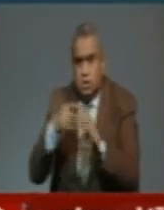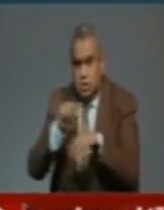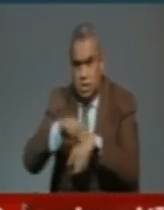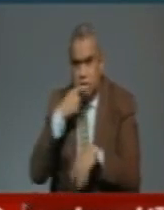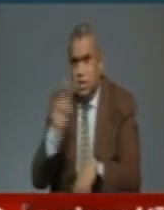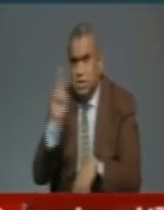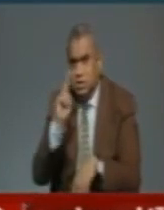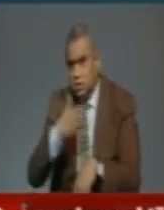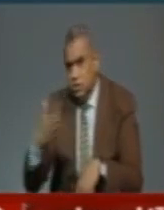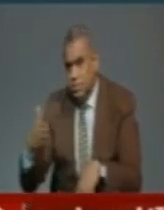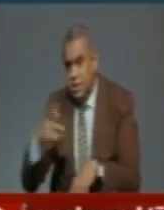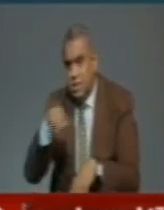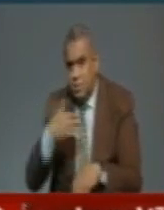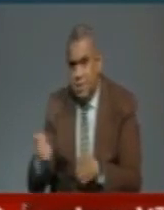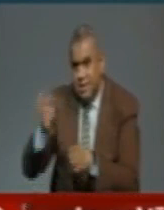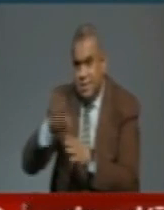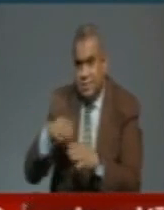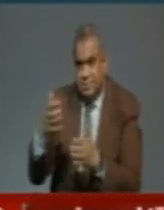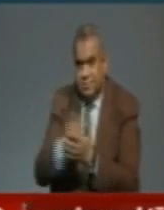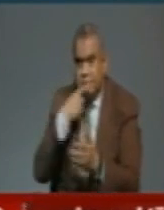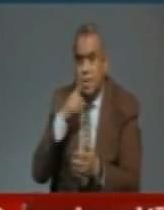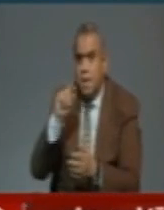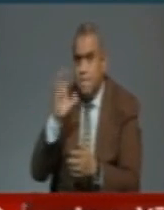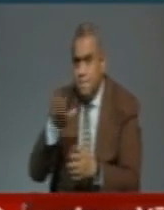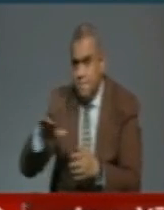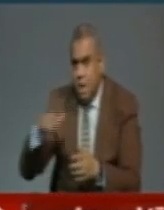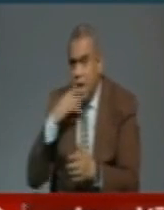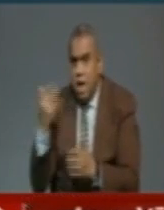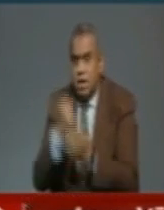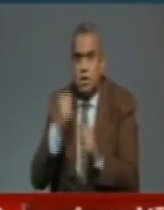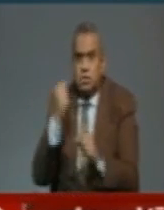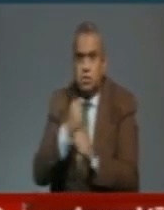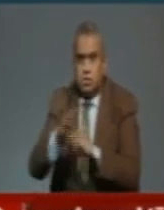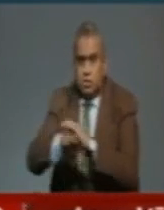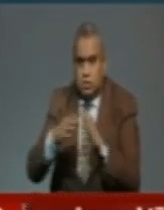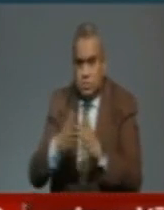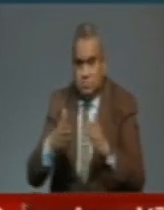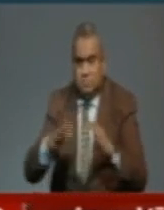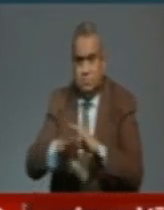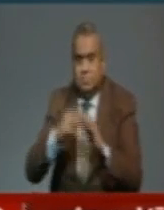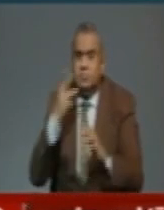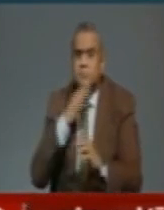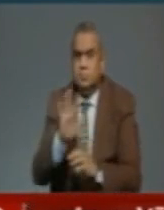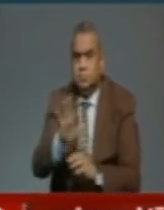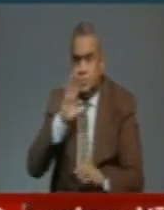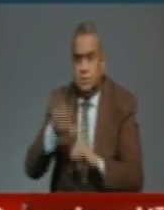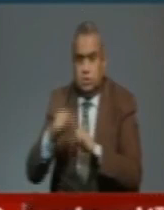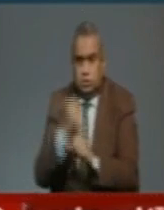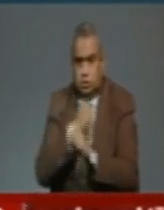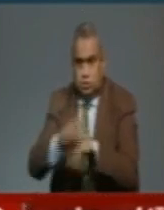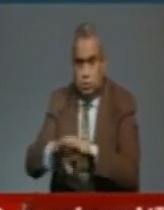هنردم في ما بينها عشان نشكل جسم الرصيف النهائي علشان يبقى عندنا ارصفه